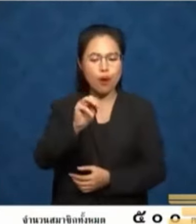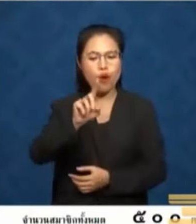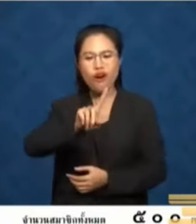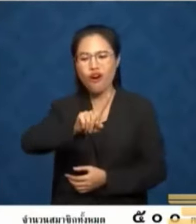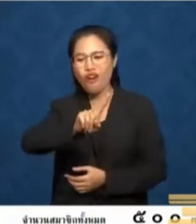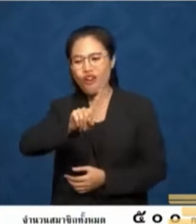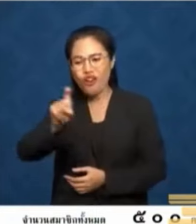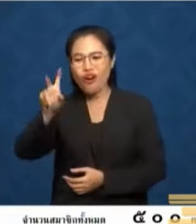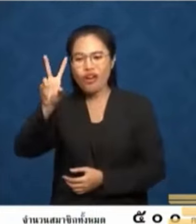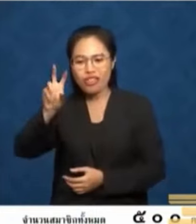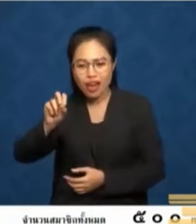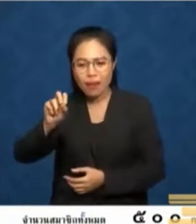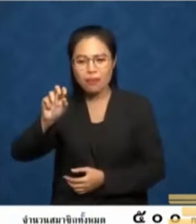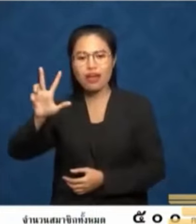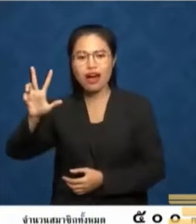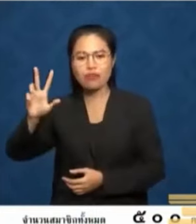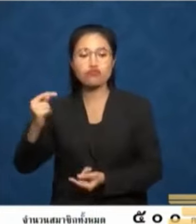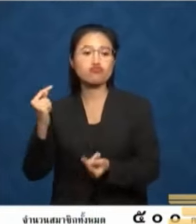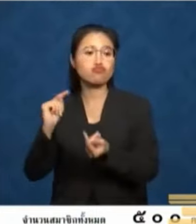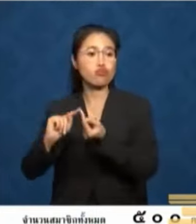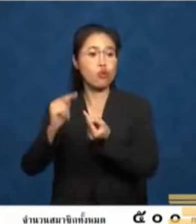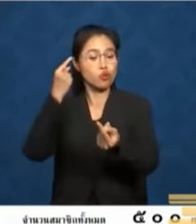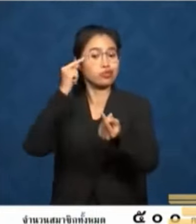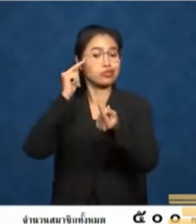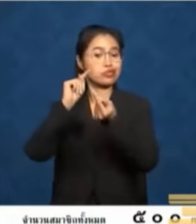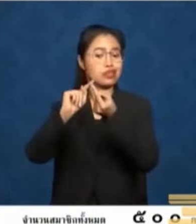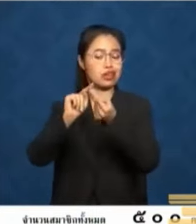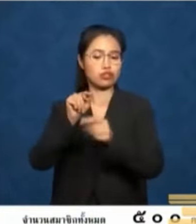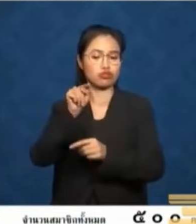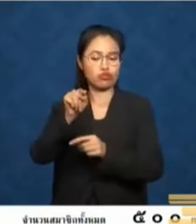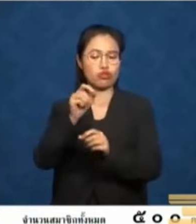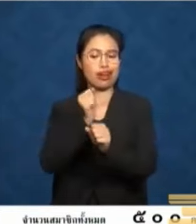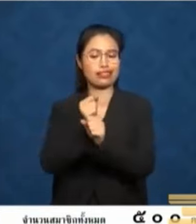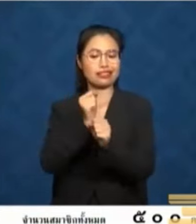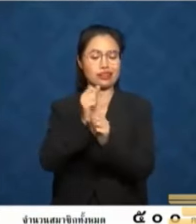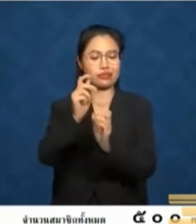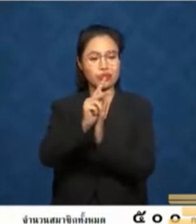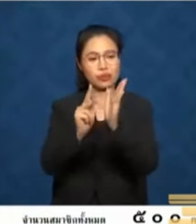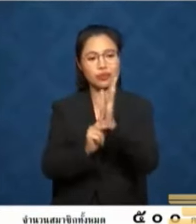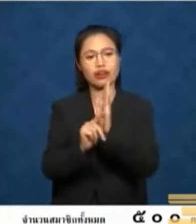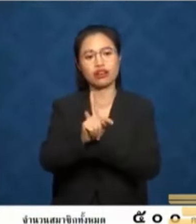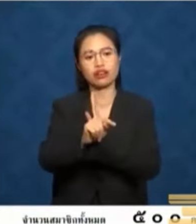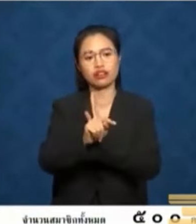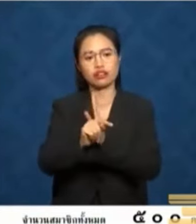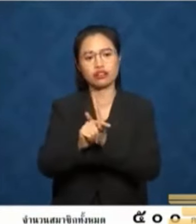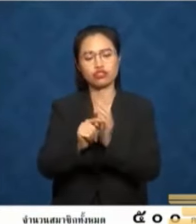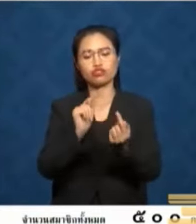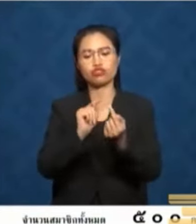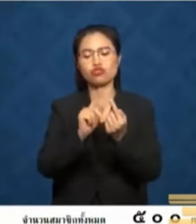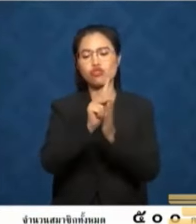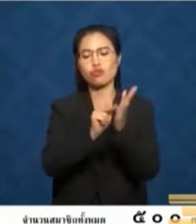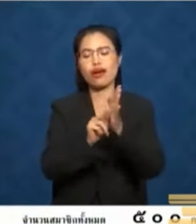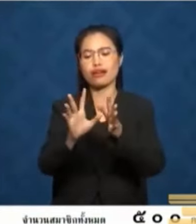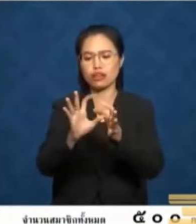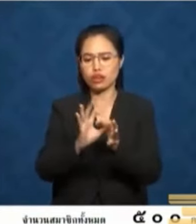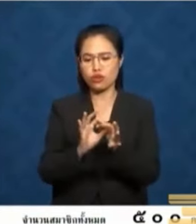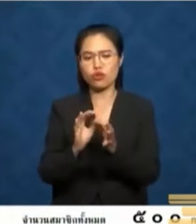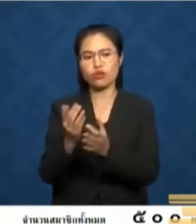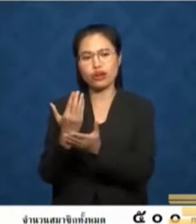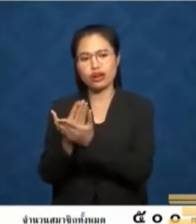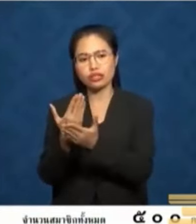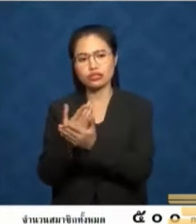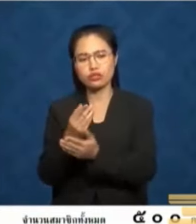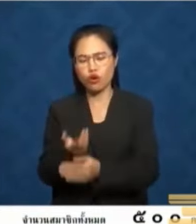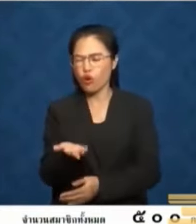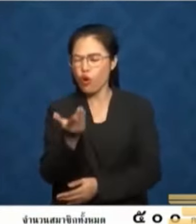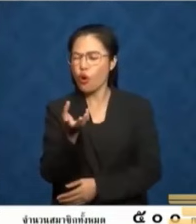133ของเตนาในการทำกฎหมายโดยเฉพาะกฎหมายที่ที่เกี่ยวข้องกับการเงินการทองผมขออนุญาต